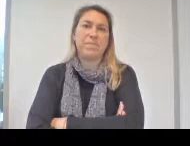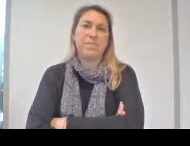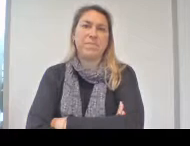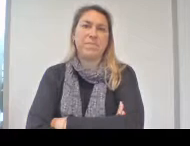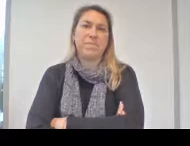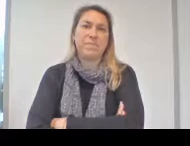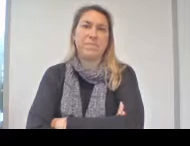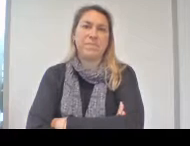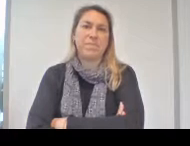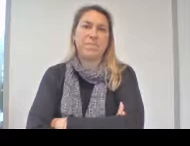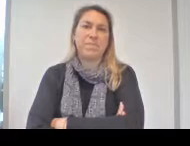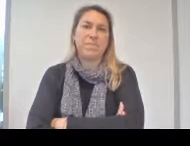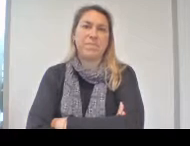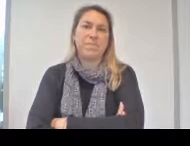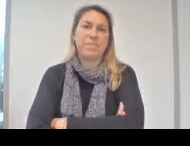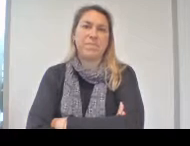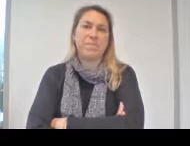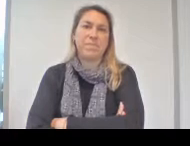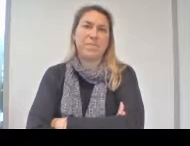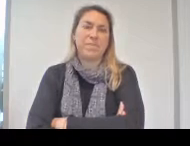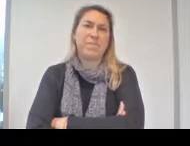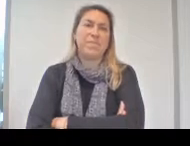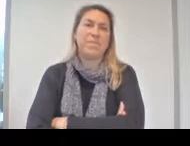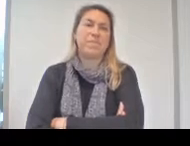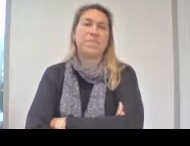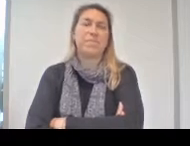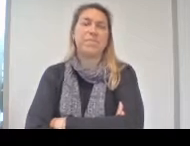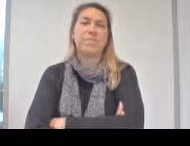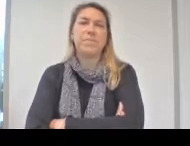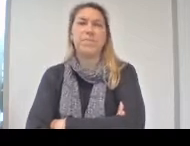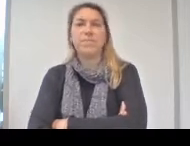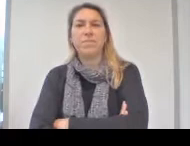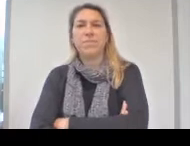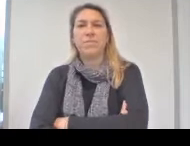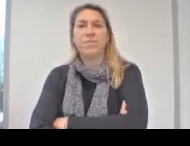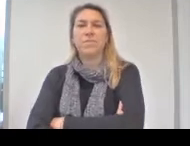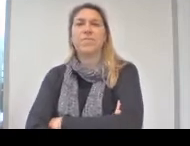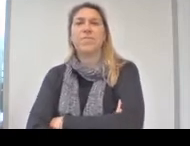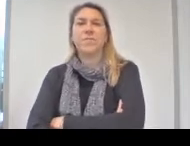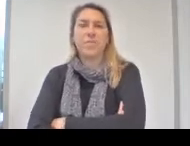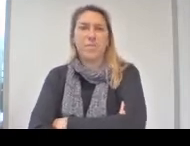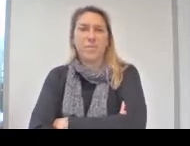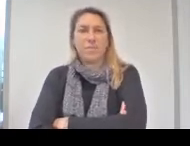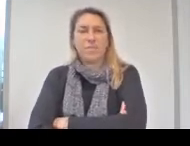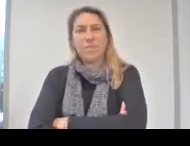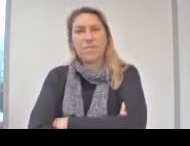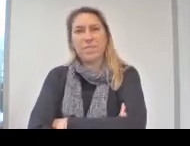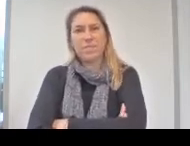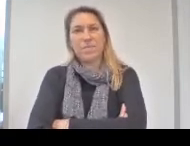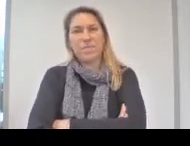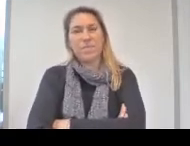les métiers évoluent, les besoins évoluent, les besoins des vacanciers évoluent, et du coup, le métier lui aussi va se professionnaliser sur de nouvelles